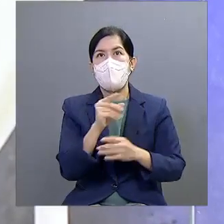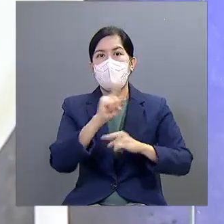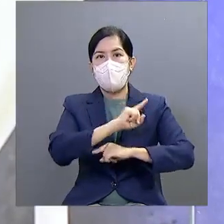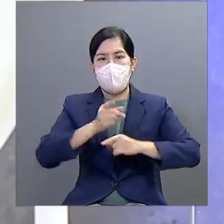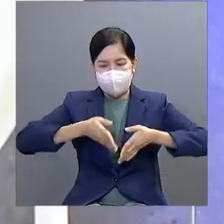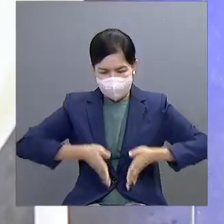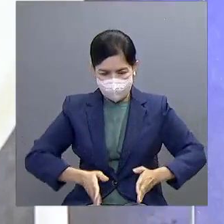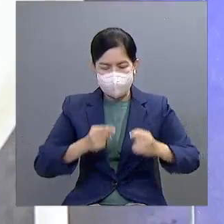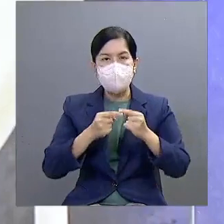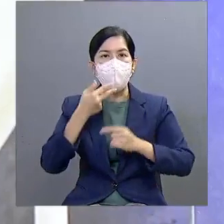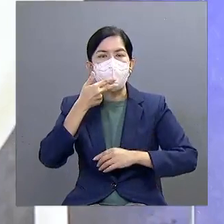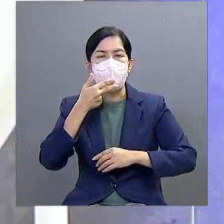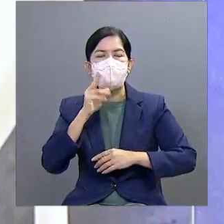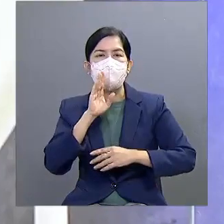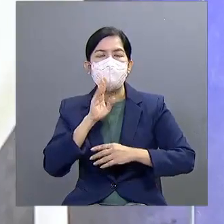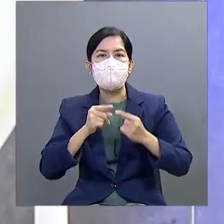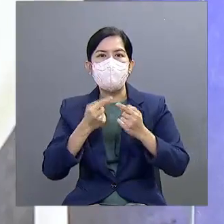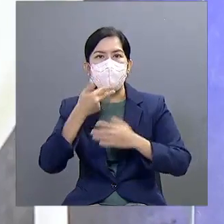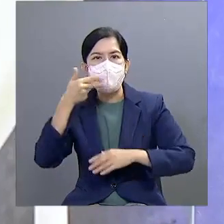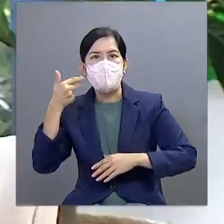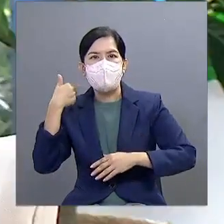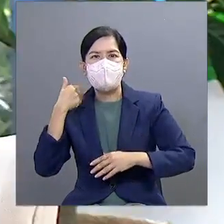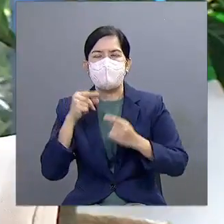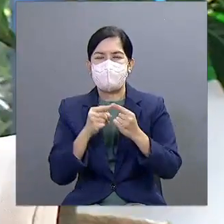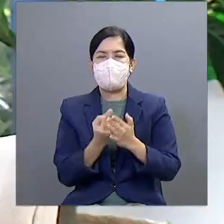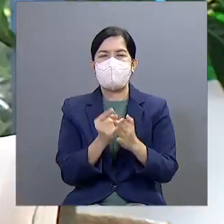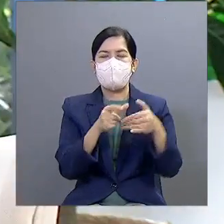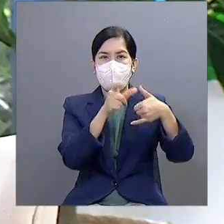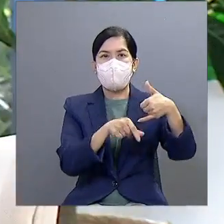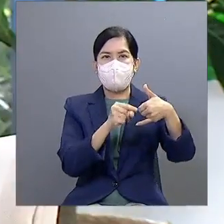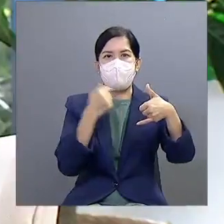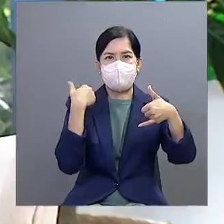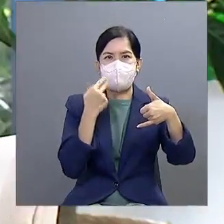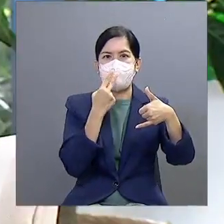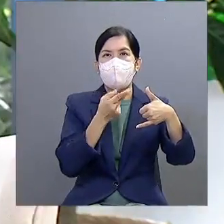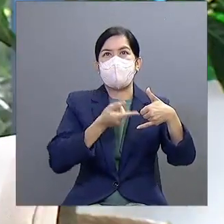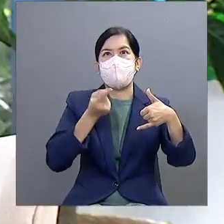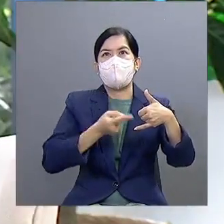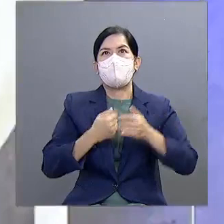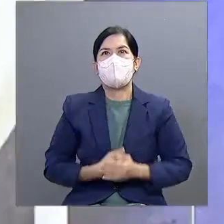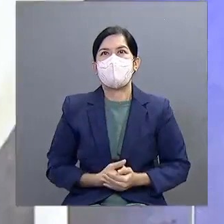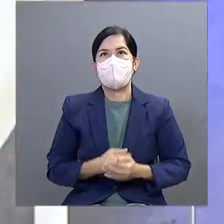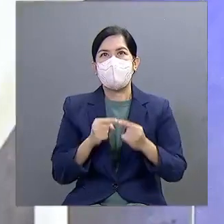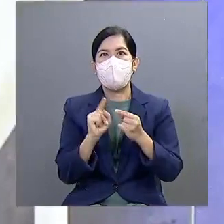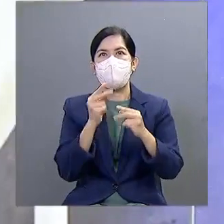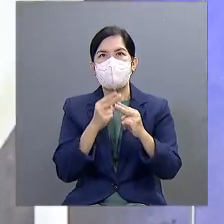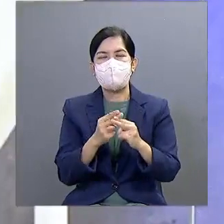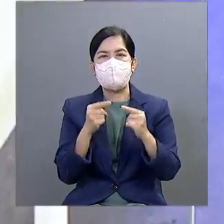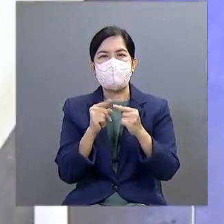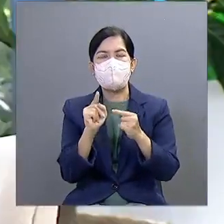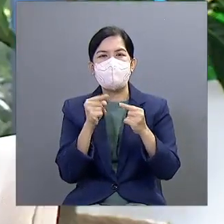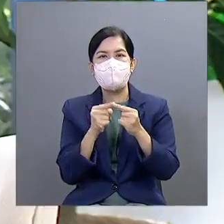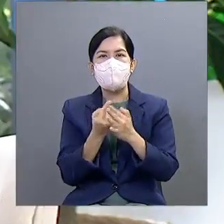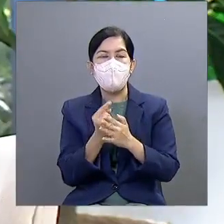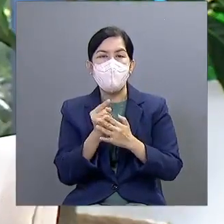คลับบัตร 5,000 ของเราซะหน่อยใช่ไหม วิบัตร 15,000 พี่น้ำตาล หรอบัตร 15,000 นี่คือยืนอยู่หน้ามอนิเตอร์บนเวทีเลยนะ ใ